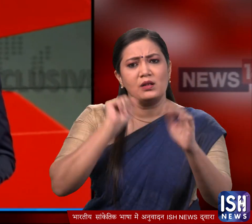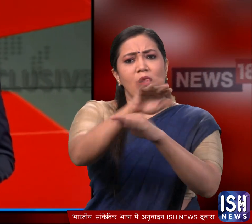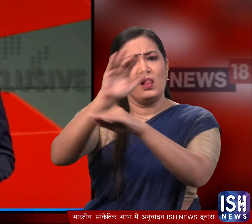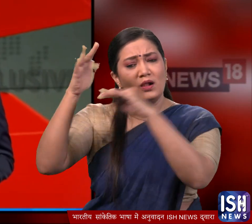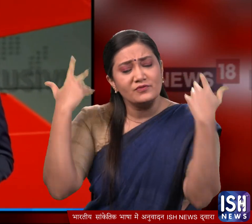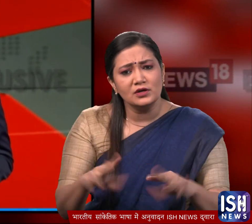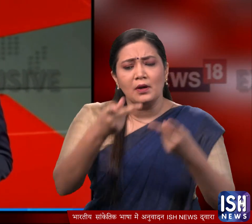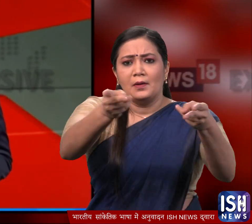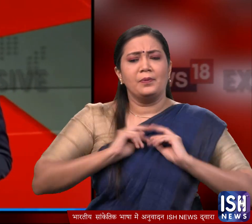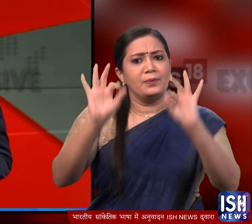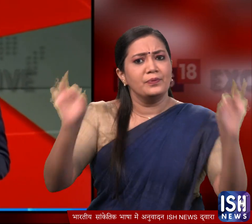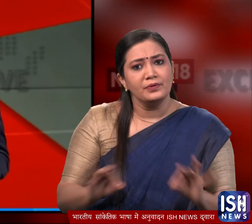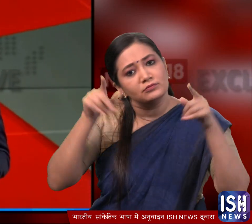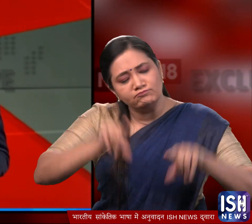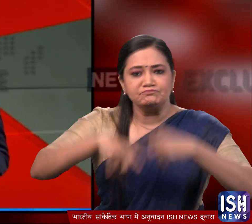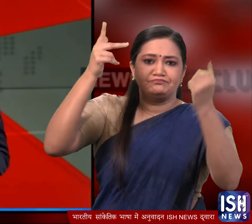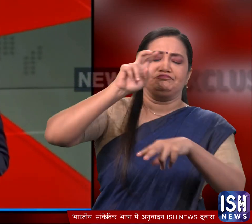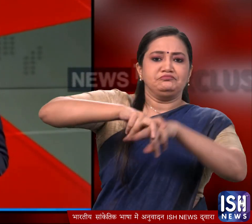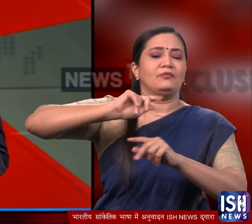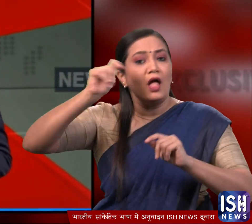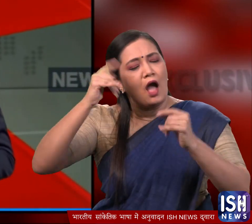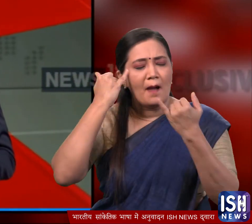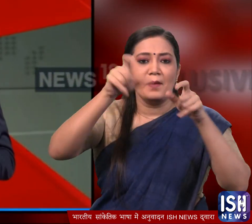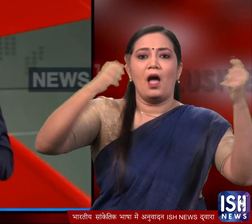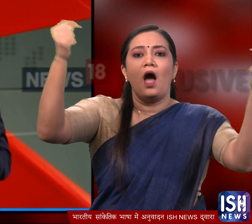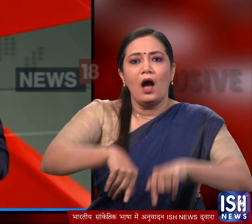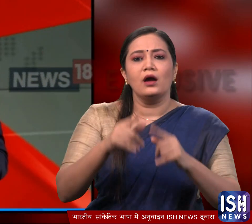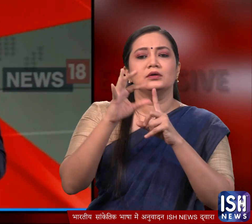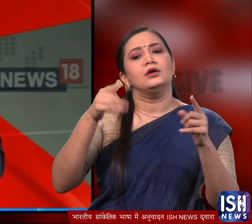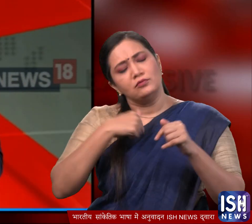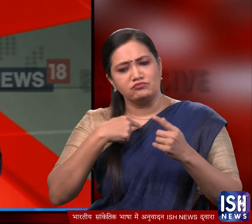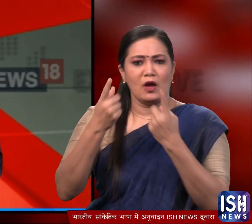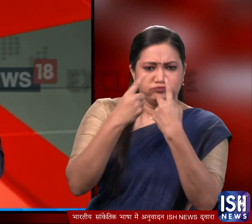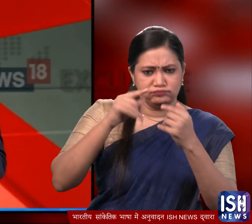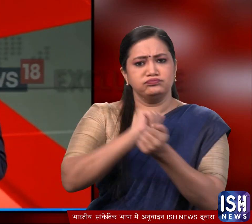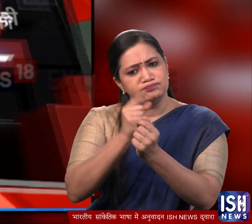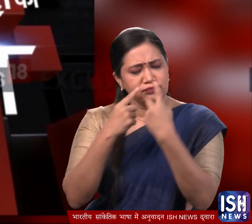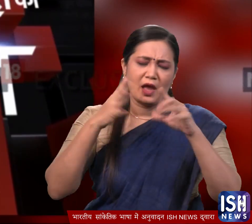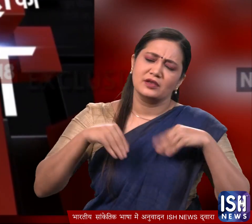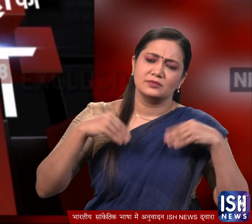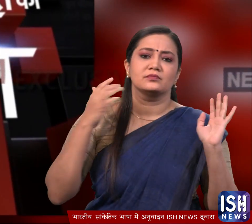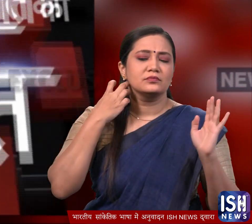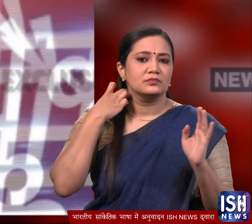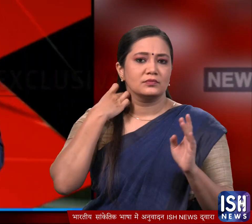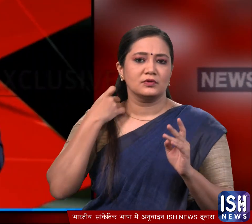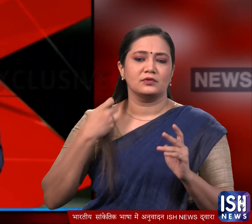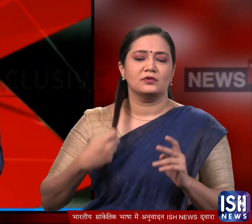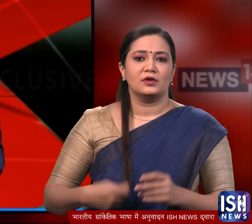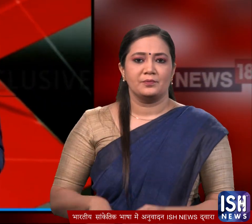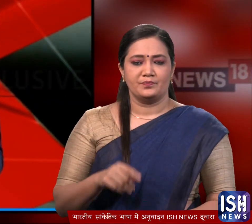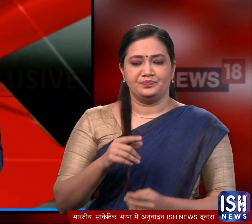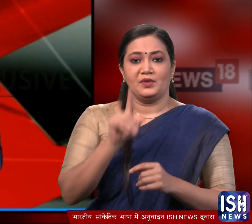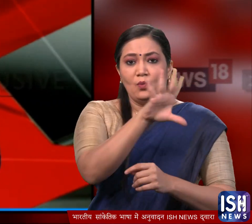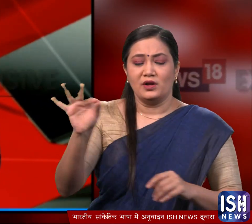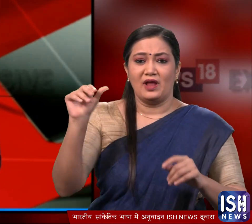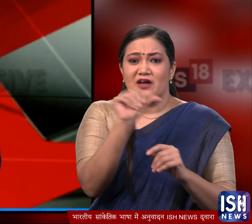चिट्ठी भेजी, जिनका जवाब पाने के लिए उसे ये तरीका आजमाना पड़ा और इसके लिए वो कानूनी कार्रवाई का सामना करने के लिए भी तैयार है। एक हफ्ते